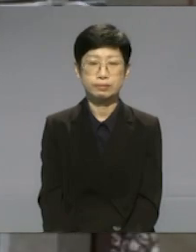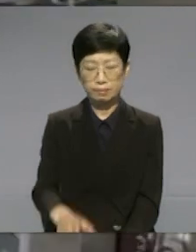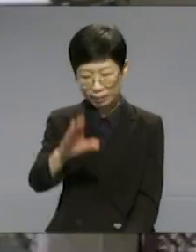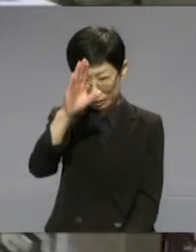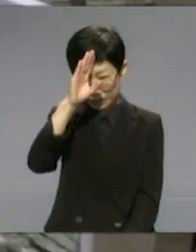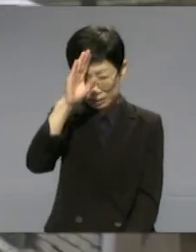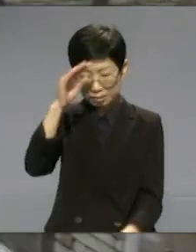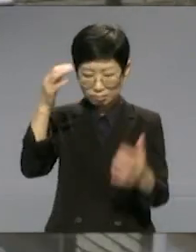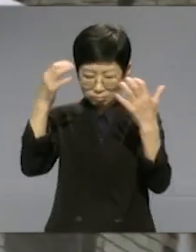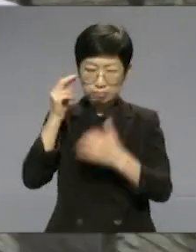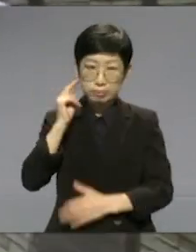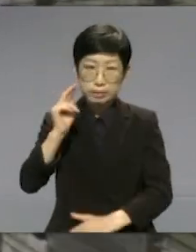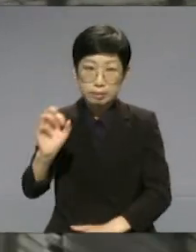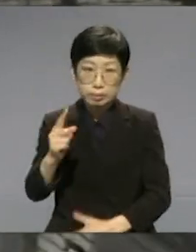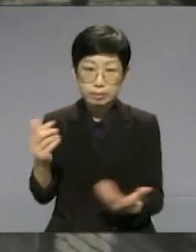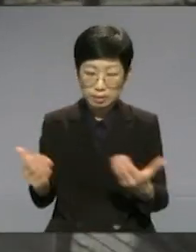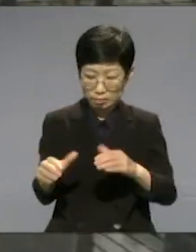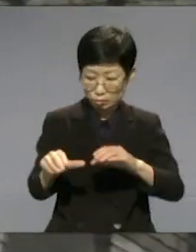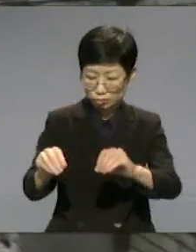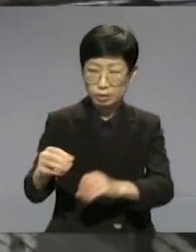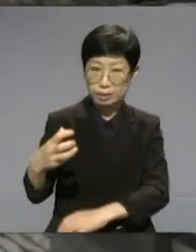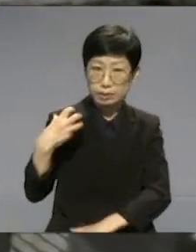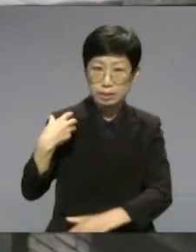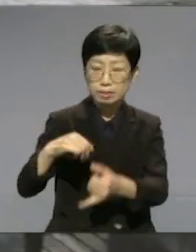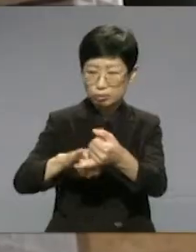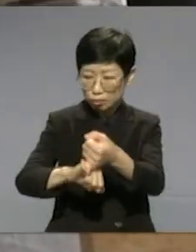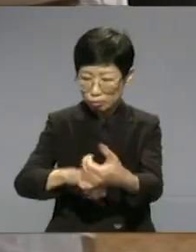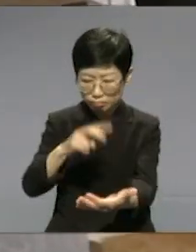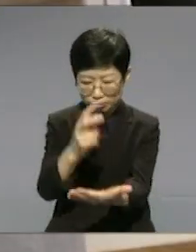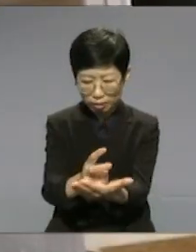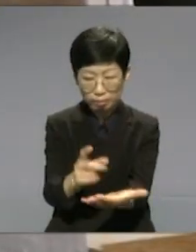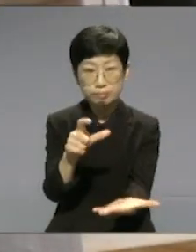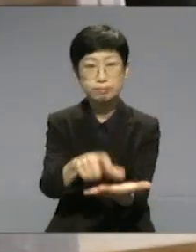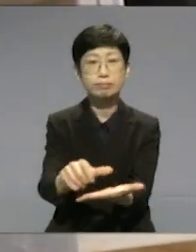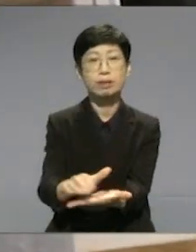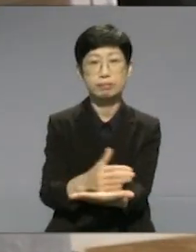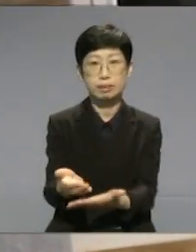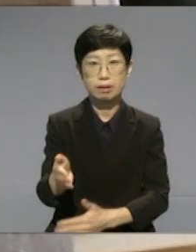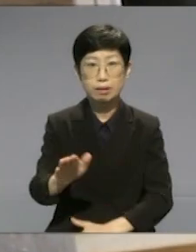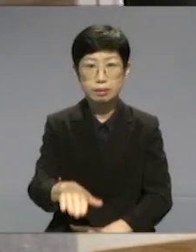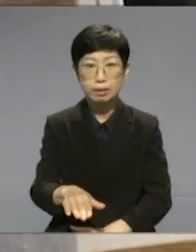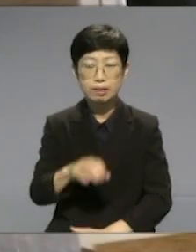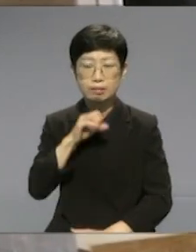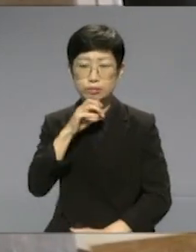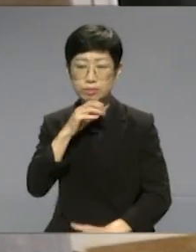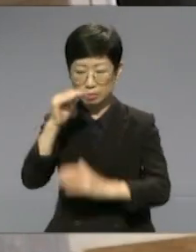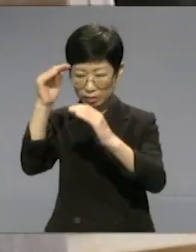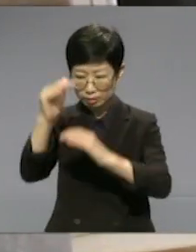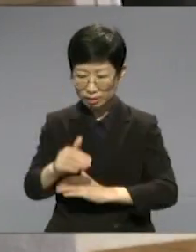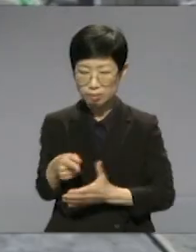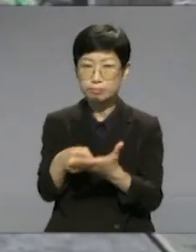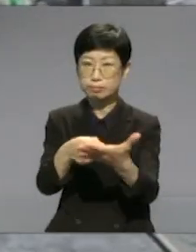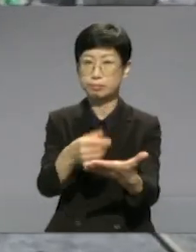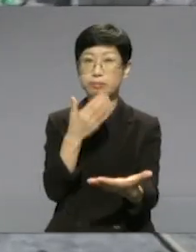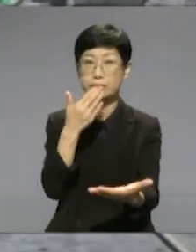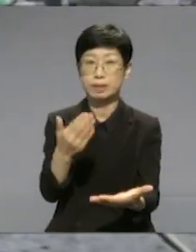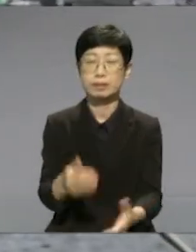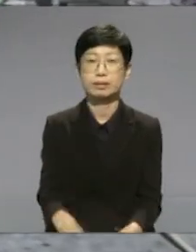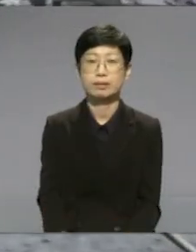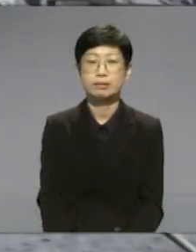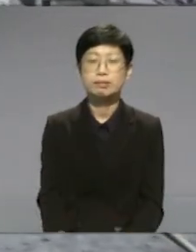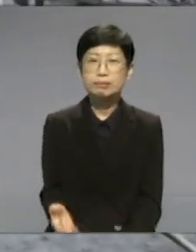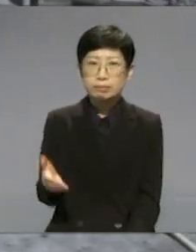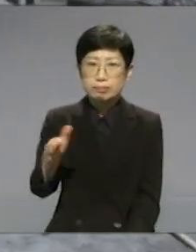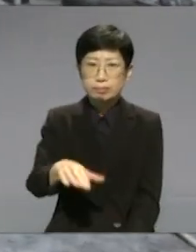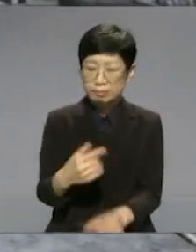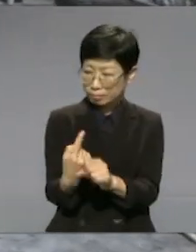이라크에 폭염에 따른 작업 중단을 의무화하는 법조항은 없지만 당국에 불만 사항을 접수할 수는 있습니다.